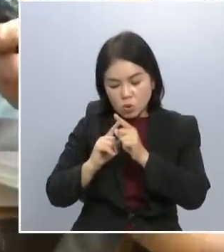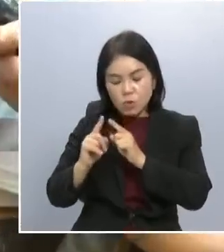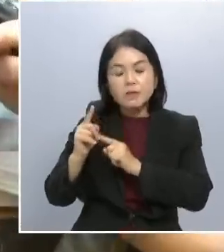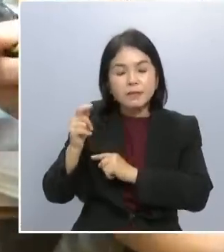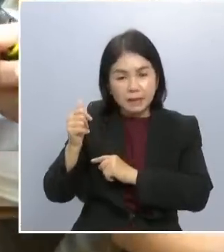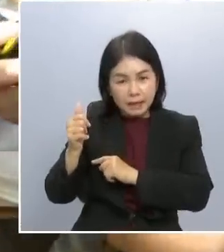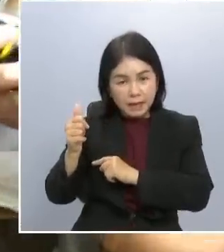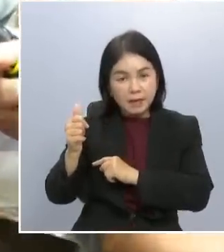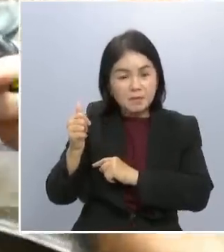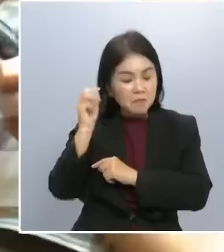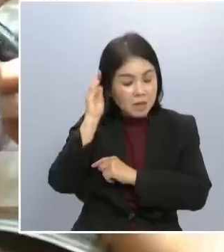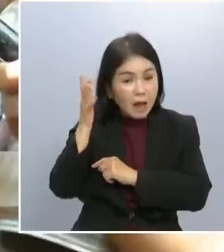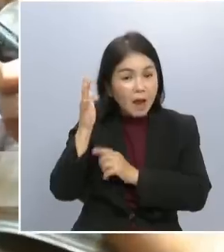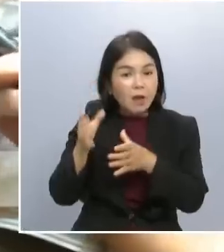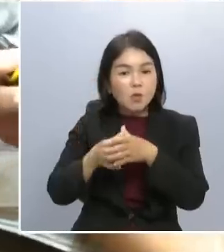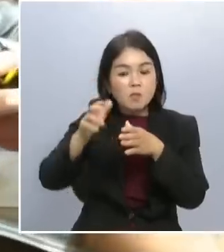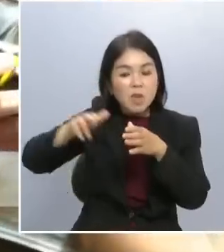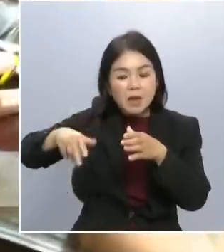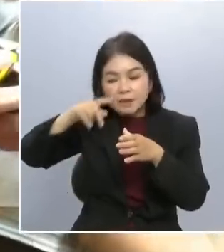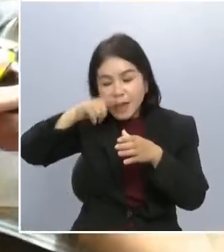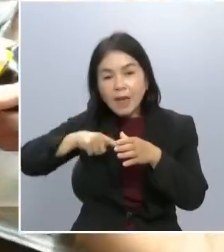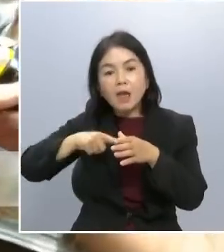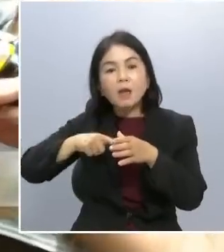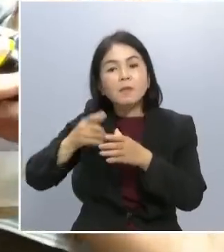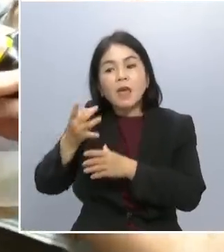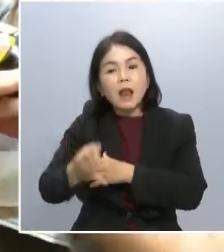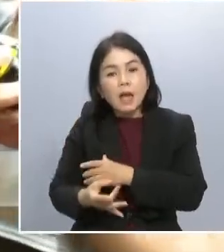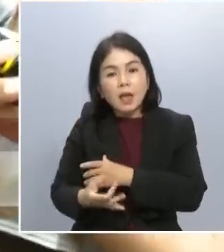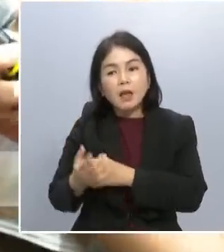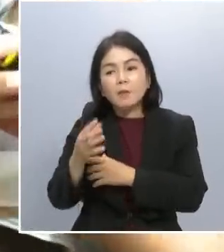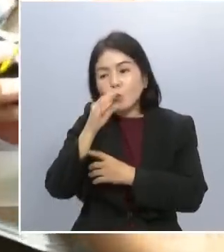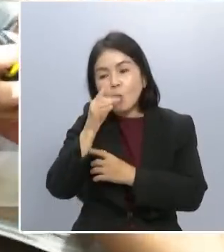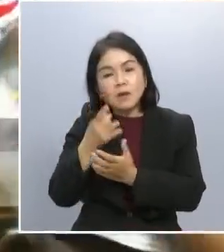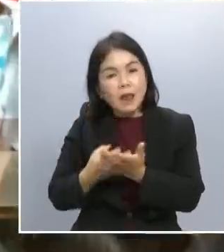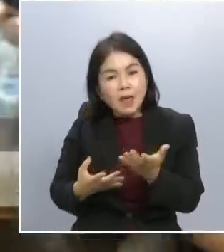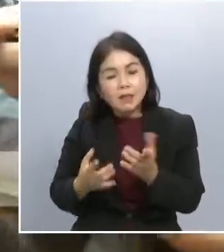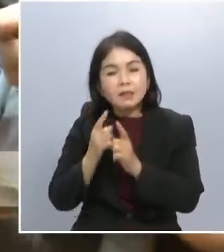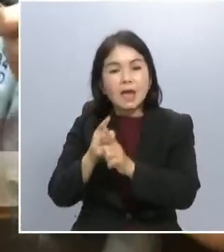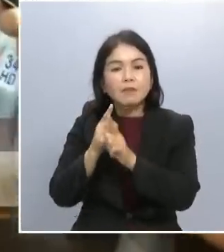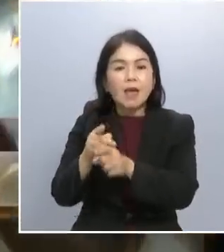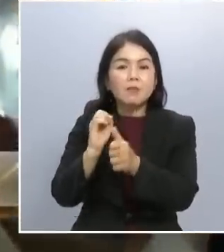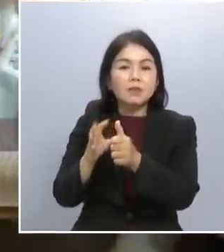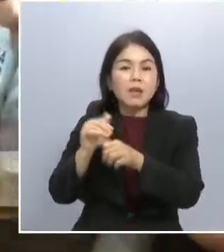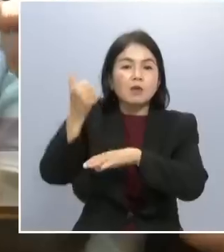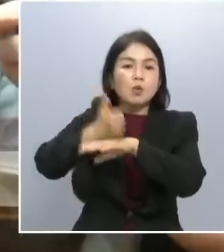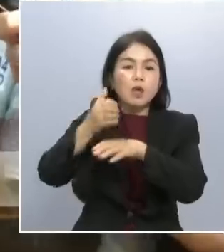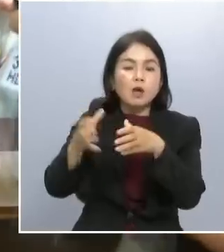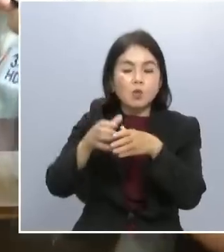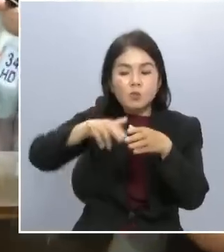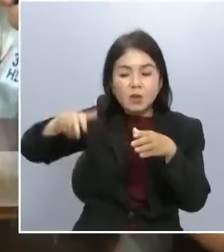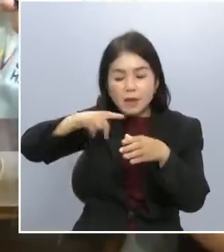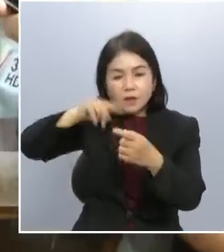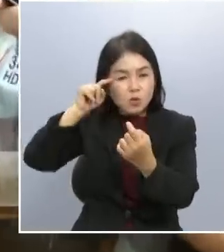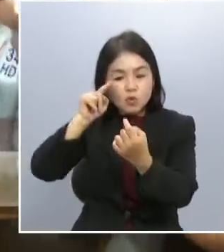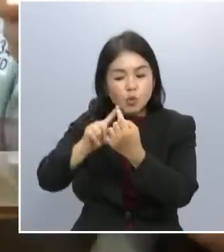ก็ไม่เชื่อว่าเพื่อไทยจะมีเงื่อนไขอะไรออกมาอย่างนั้นแล้วก็เป็นไปตามอย่างที่คุณเศรษฐาแล้วก็คุณชลน่านพูดว่าก็มีอยู่ฉ